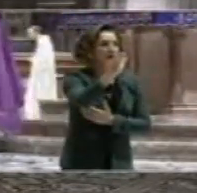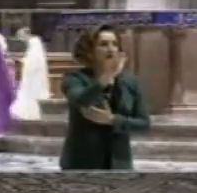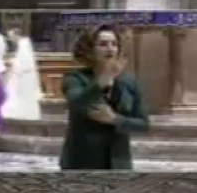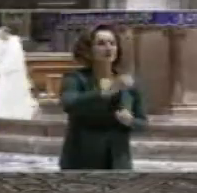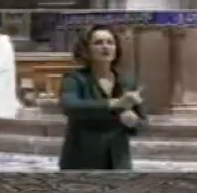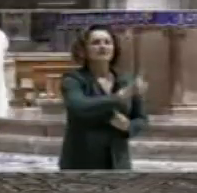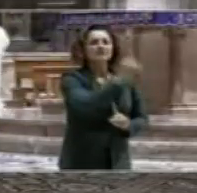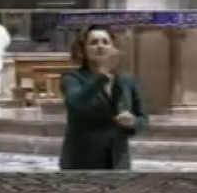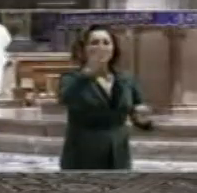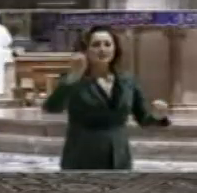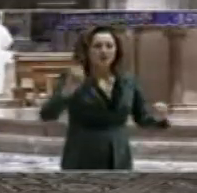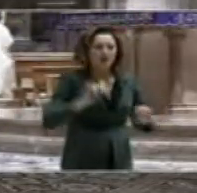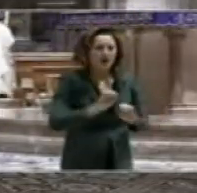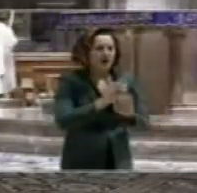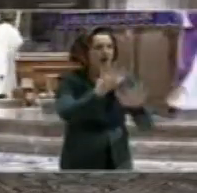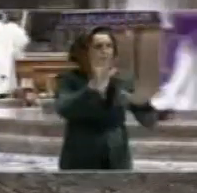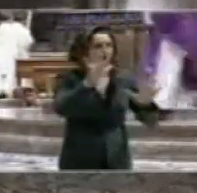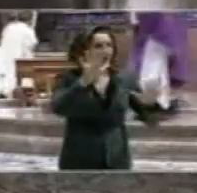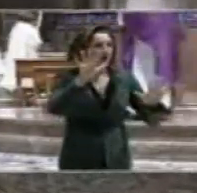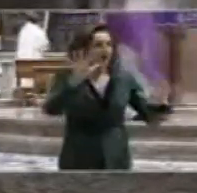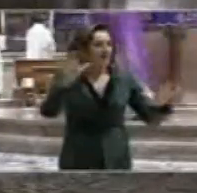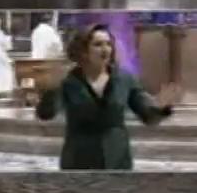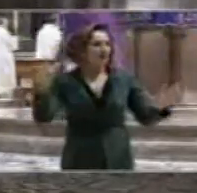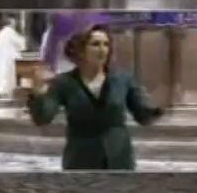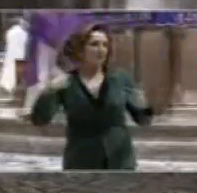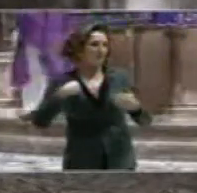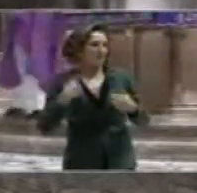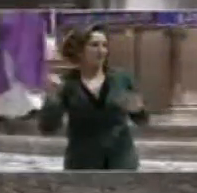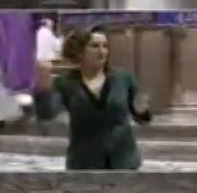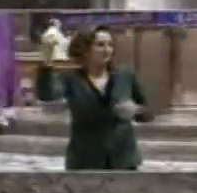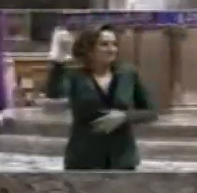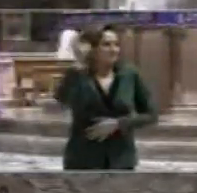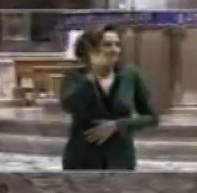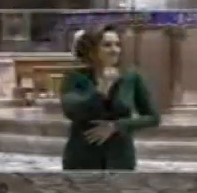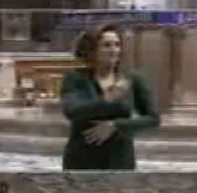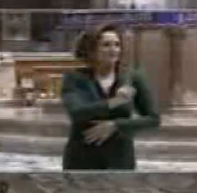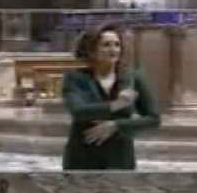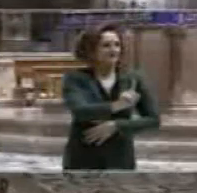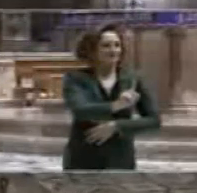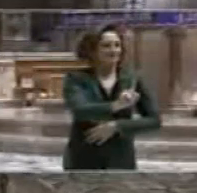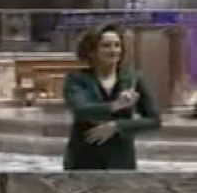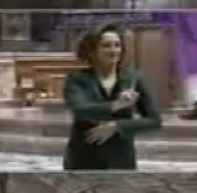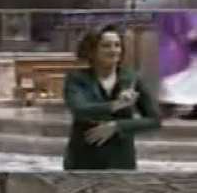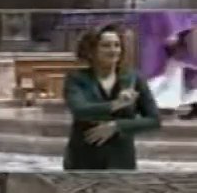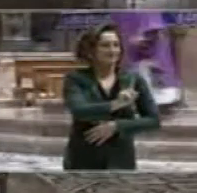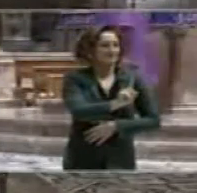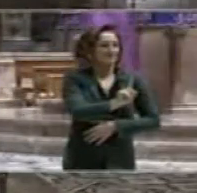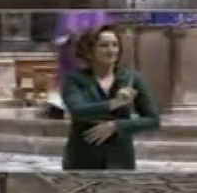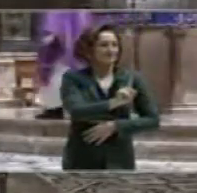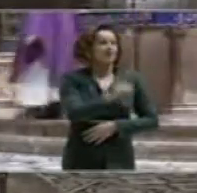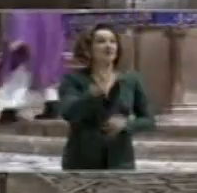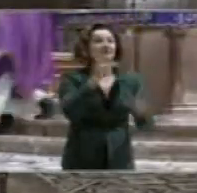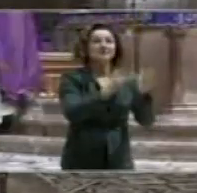simultanea e i gesti del linguaggio dei segni, la sensazione è quella a cui dà voce lo stesso vescovo Mario, che si rivolge direttamente